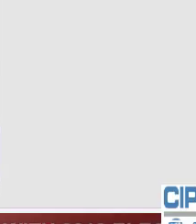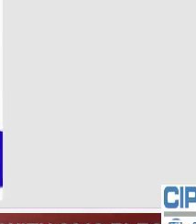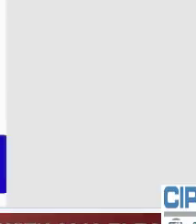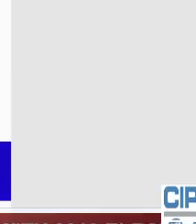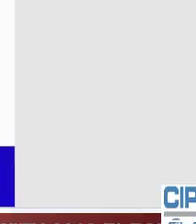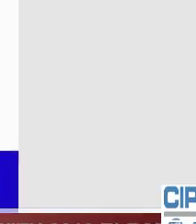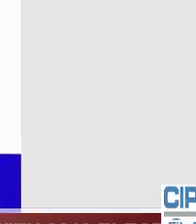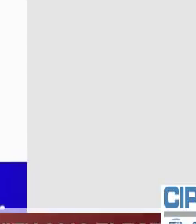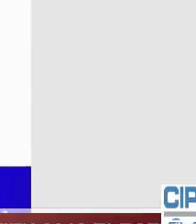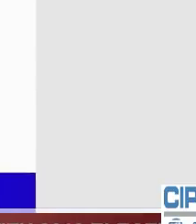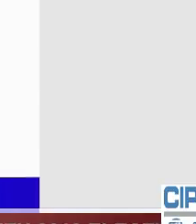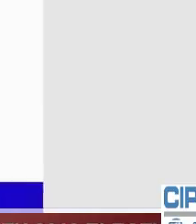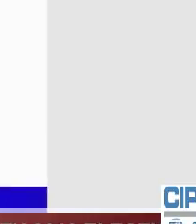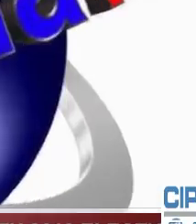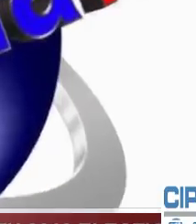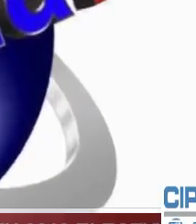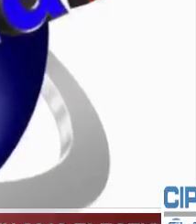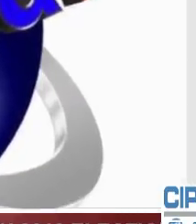bridges.